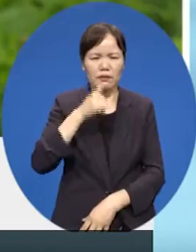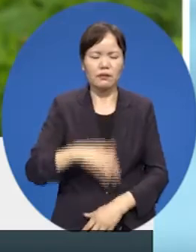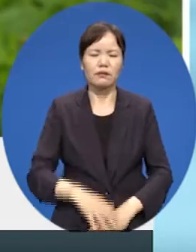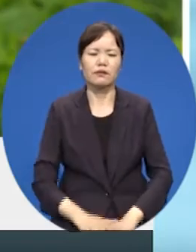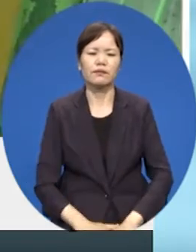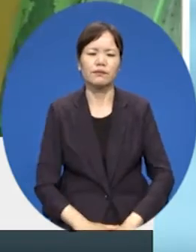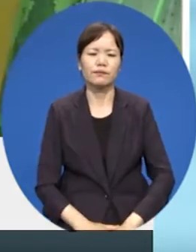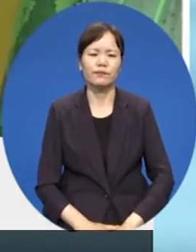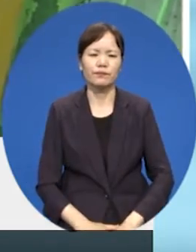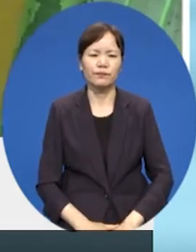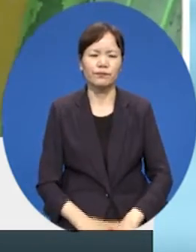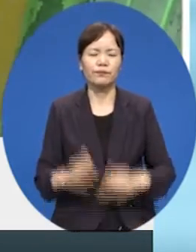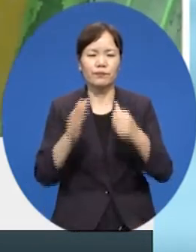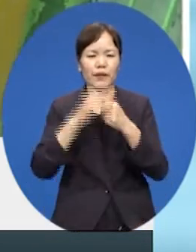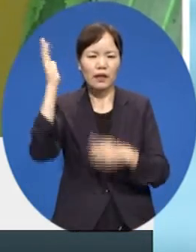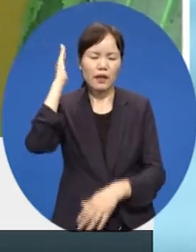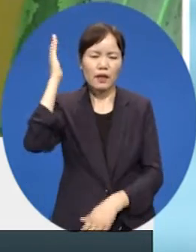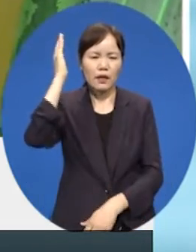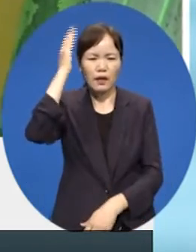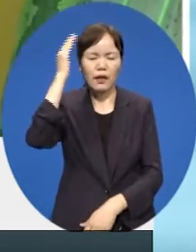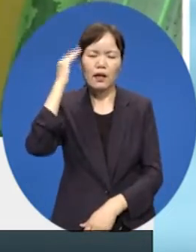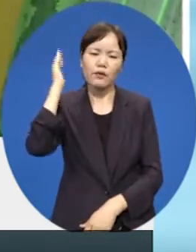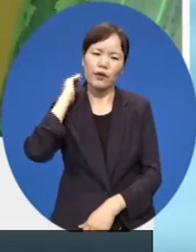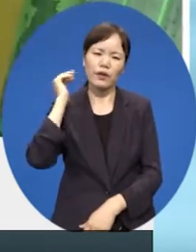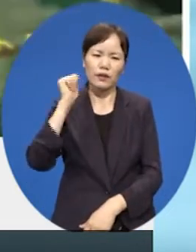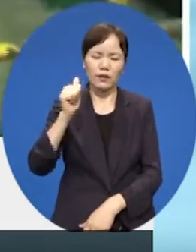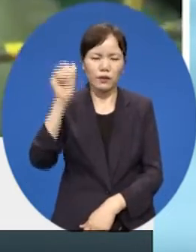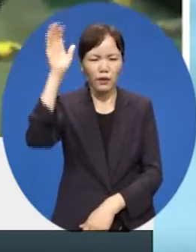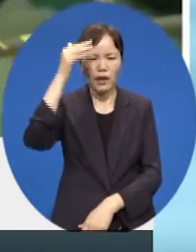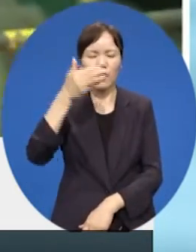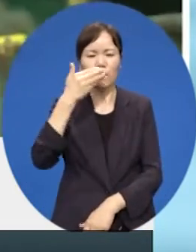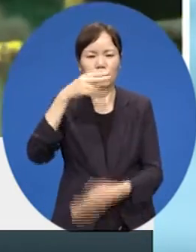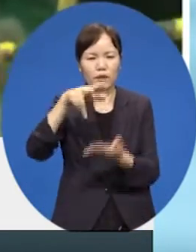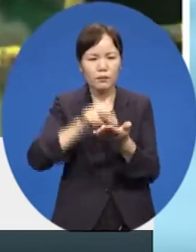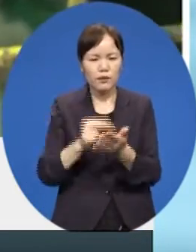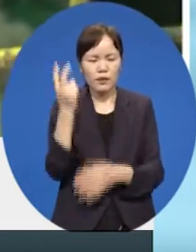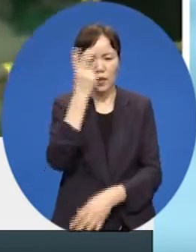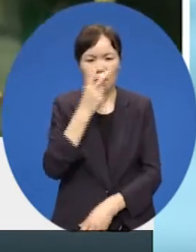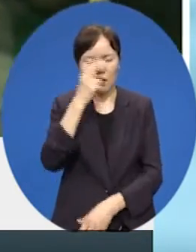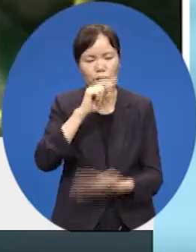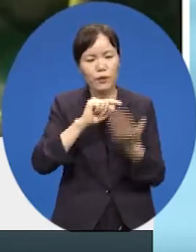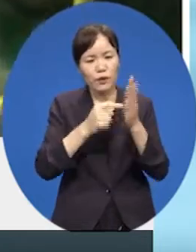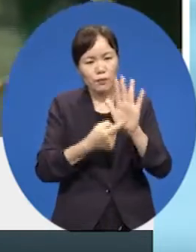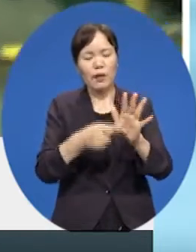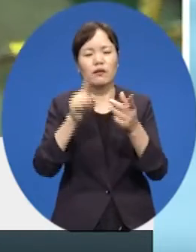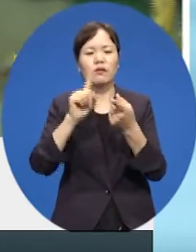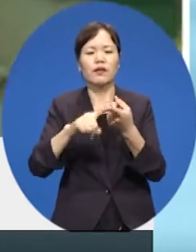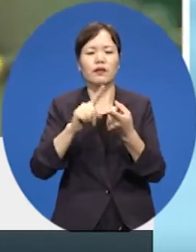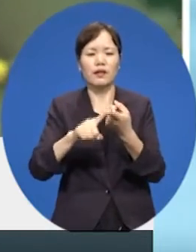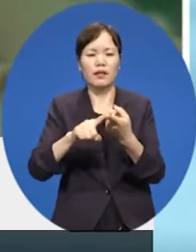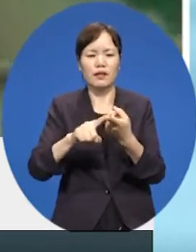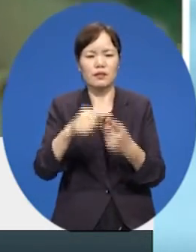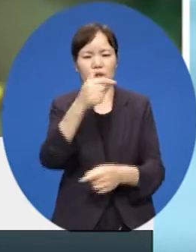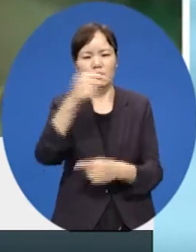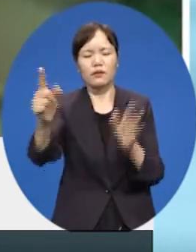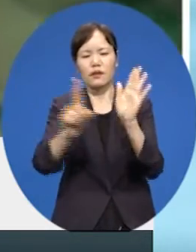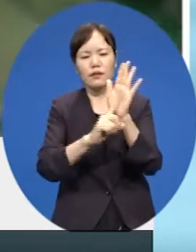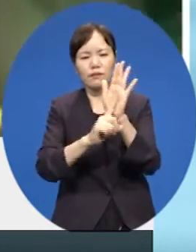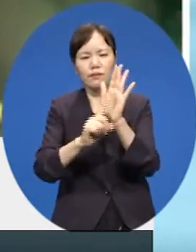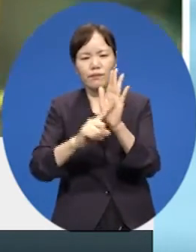보니까 요번에 한국의 대통령이 개식용 금지 컴터 이 발언을 했다는 것도 그들은 자 이제 크게 보도를 하고